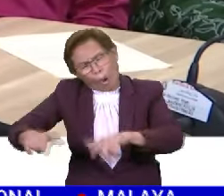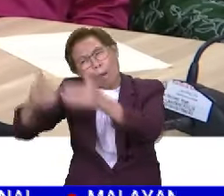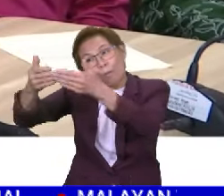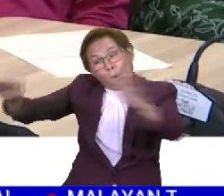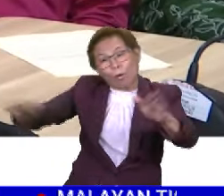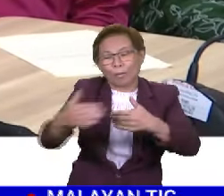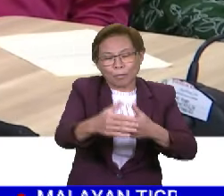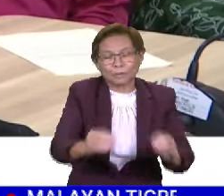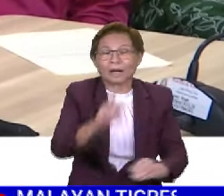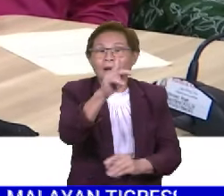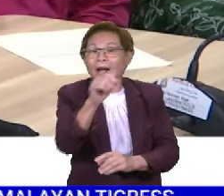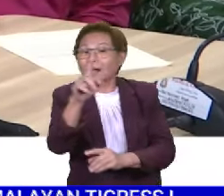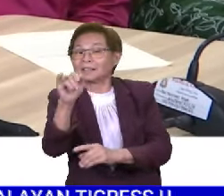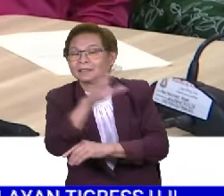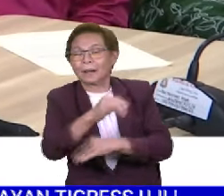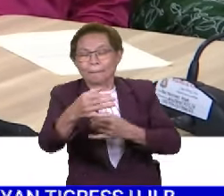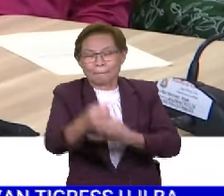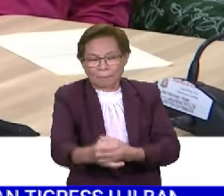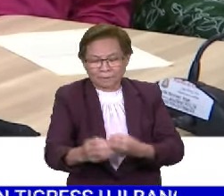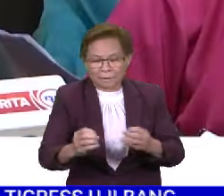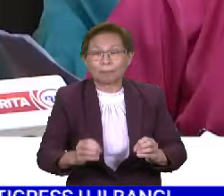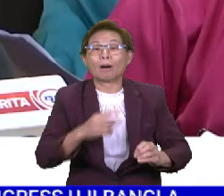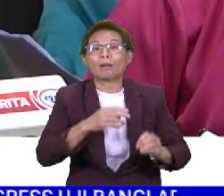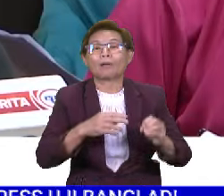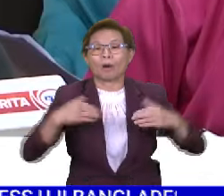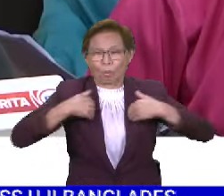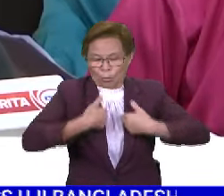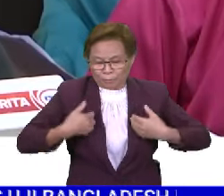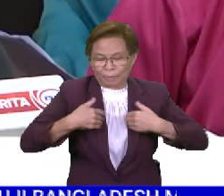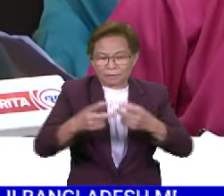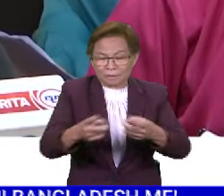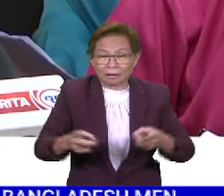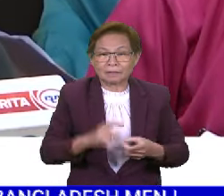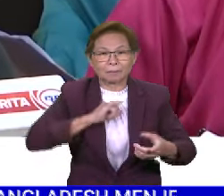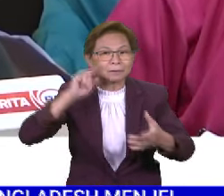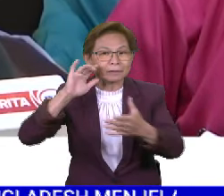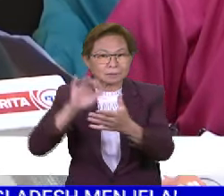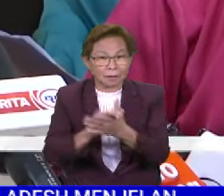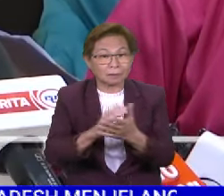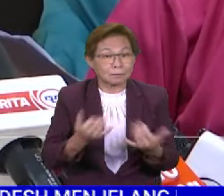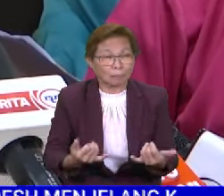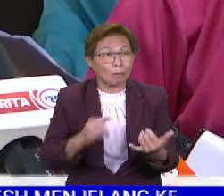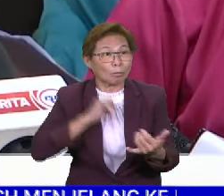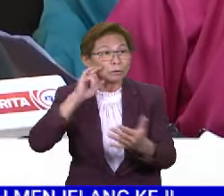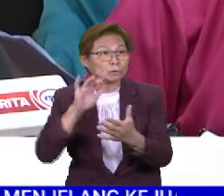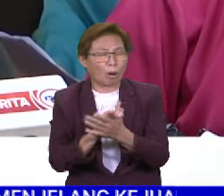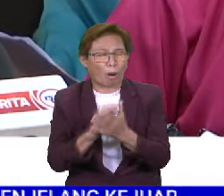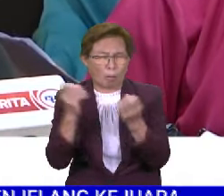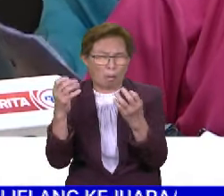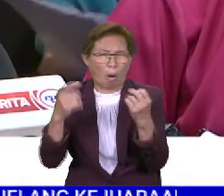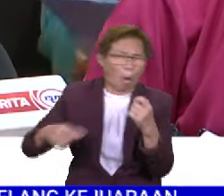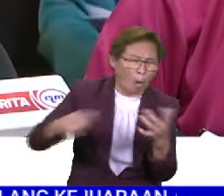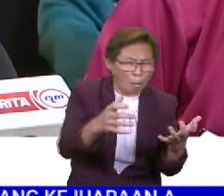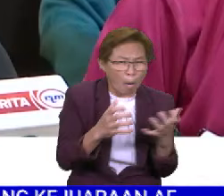melalui pejabat Haji dan pejabat fetrina daerah bisa itu saya dalam keadaan sekarang ini memang orang berlumba-lumba untuk